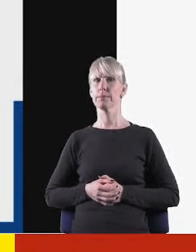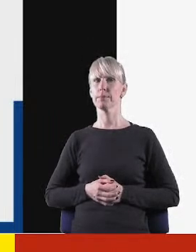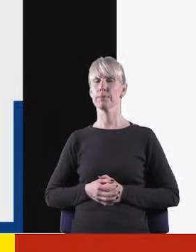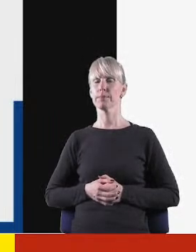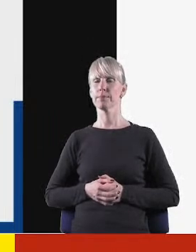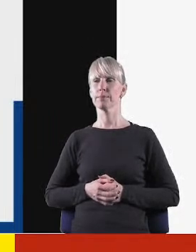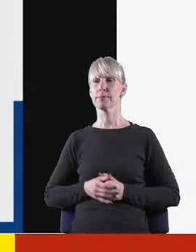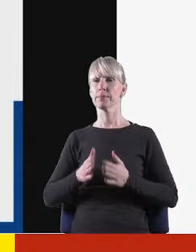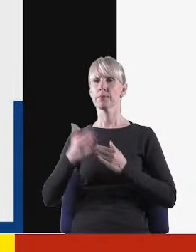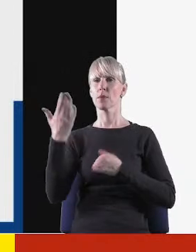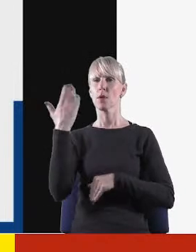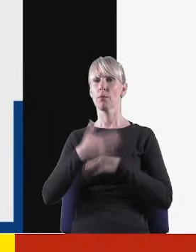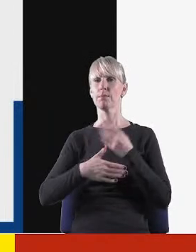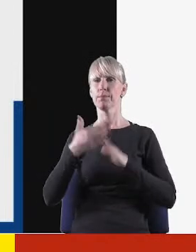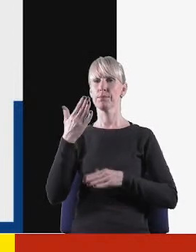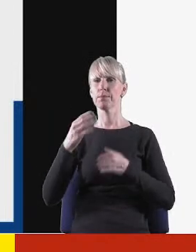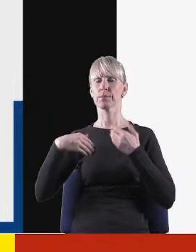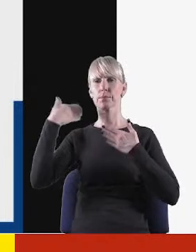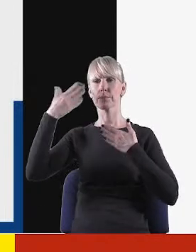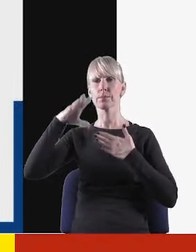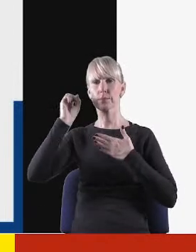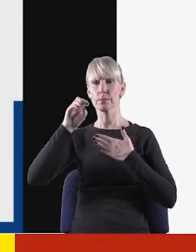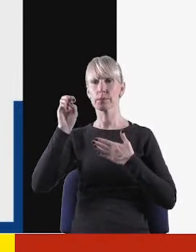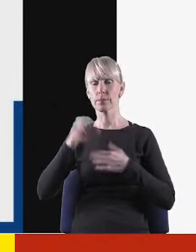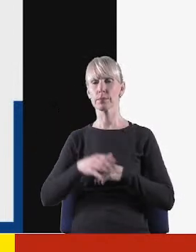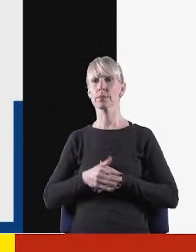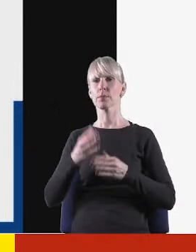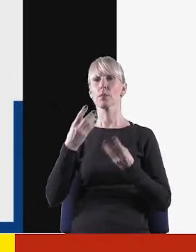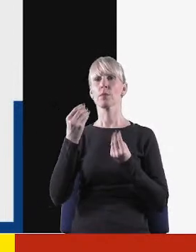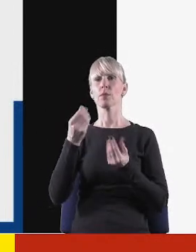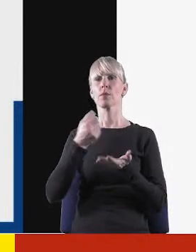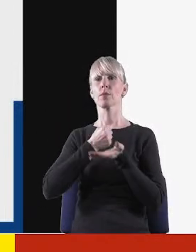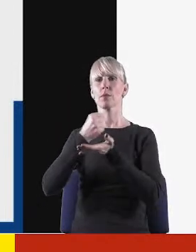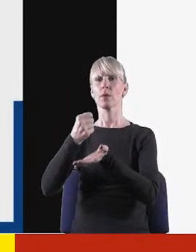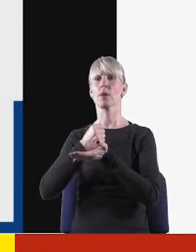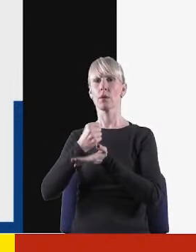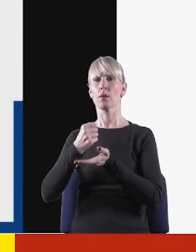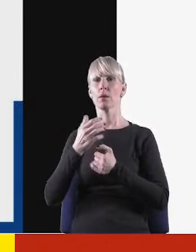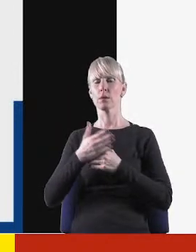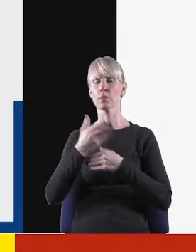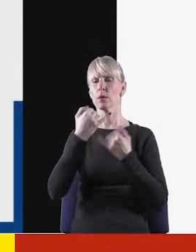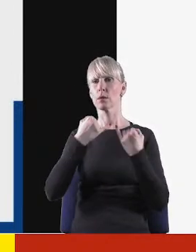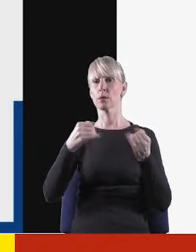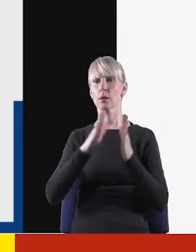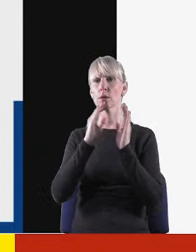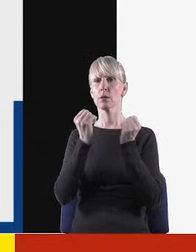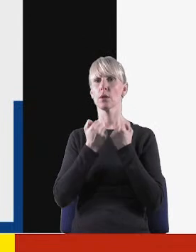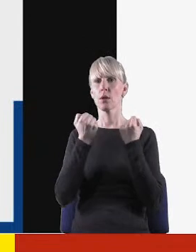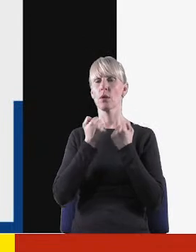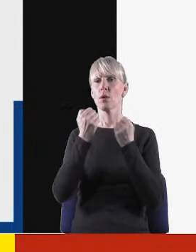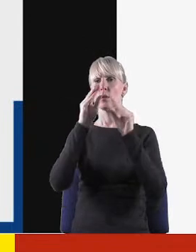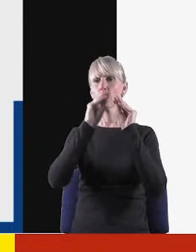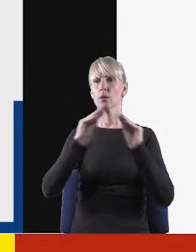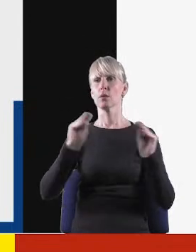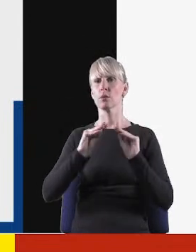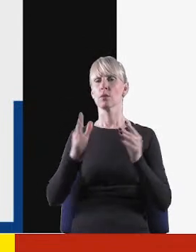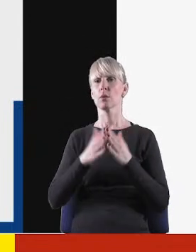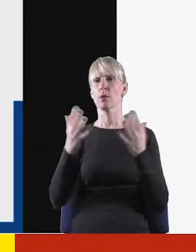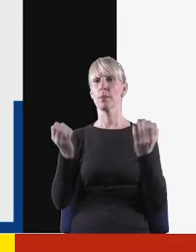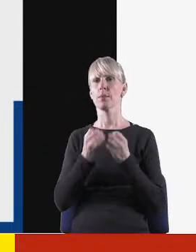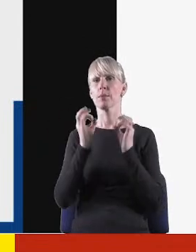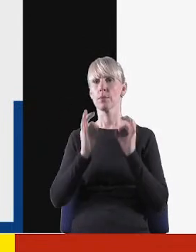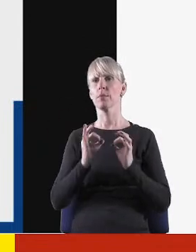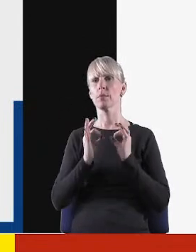ostatnich slajdów, finansowanie zadań oświatowych, utrzymanie bieżącej jednostek